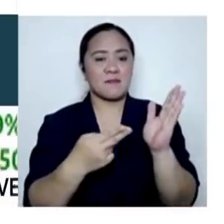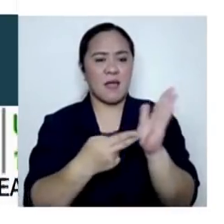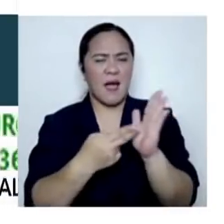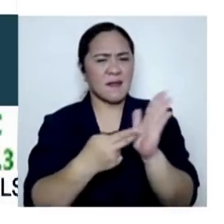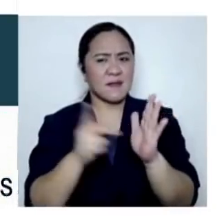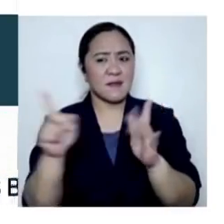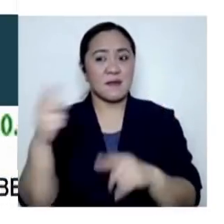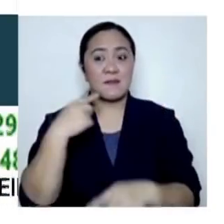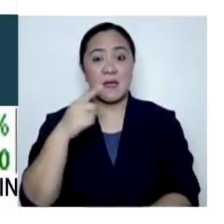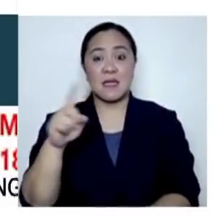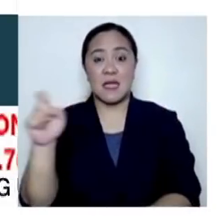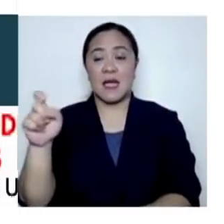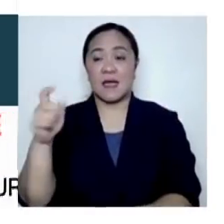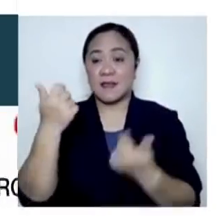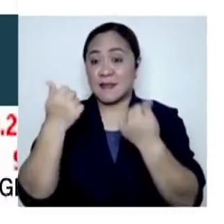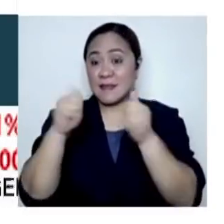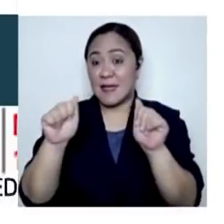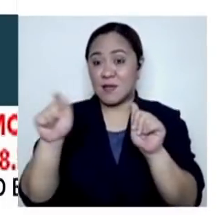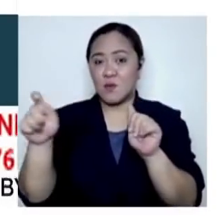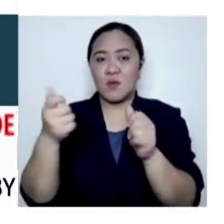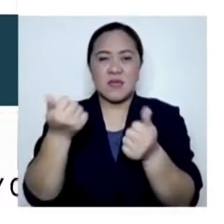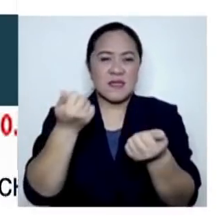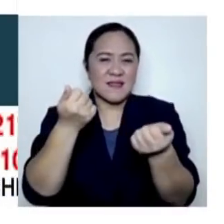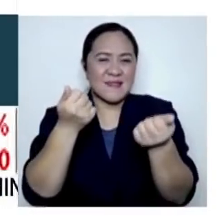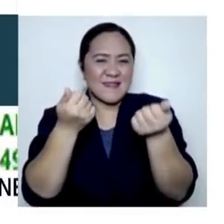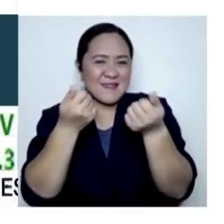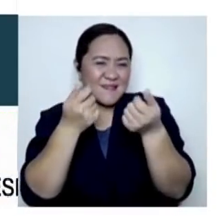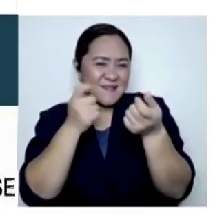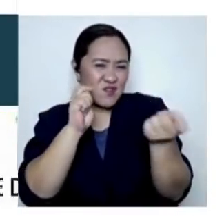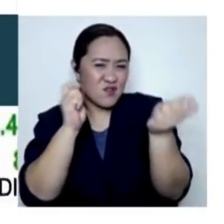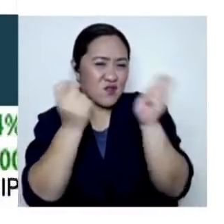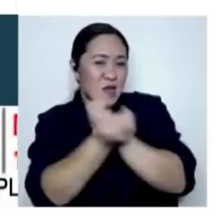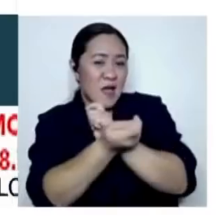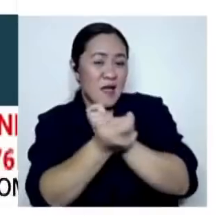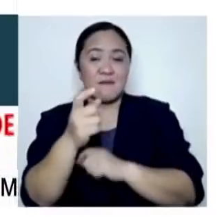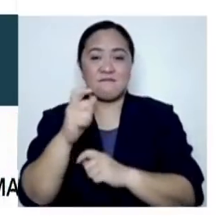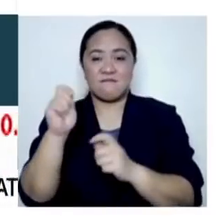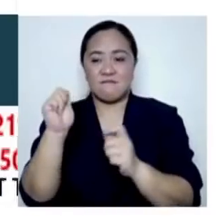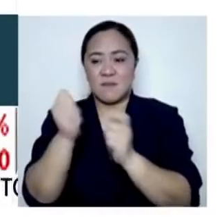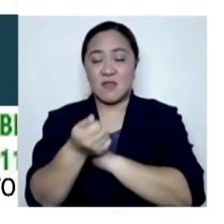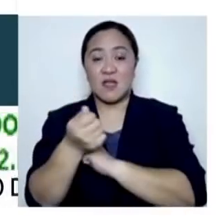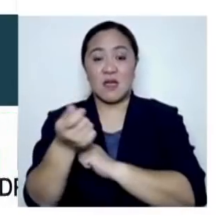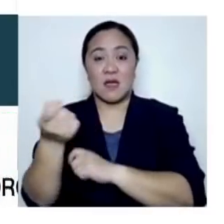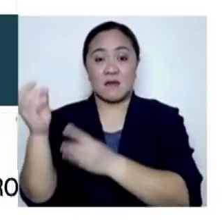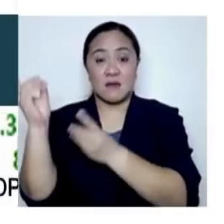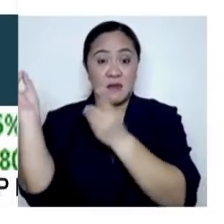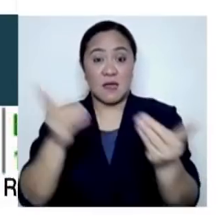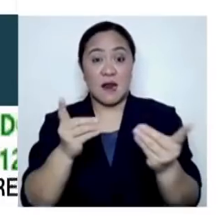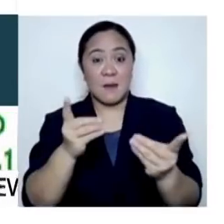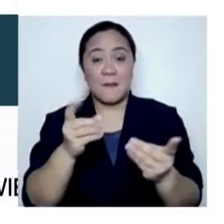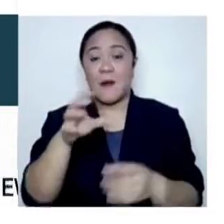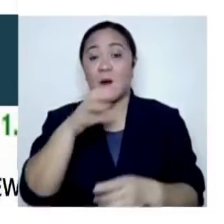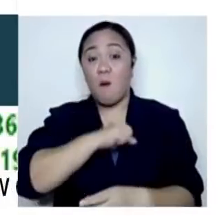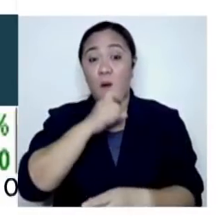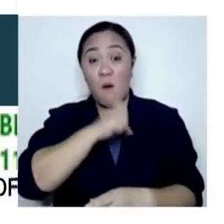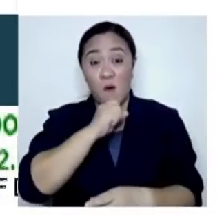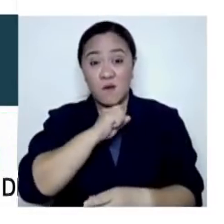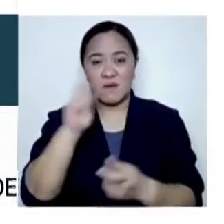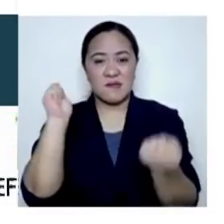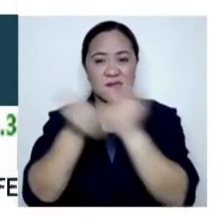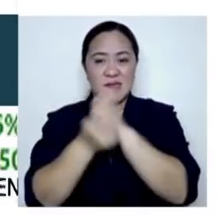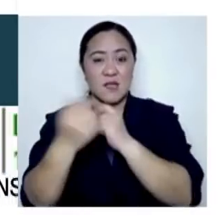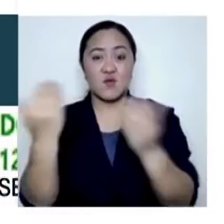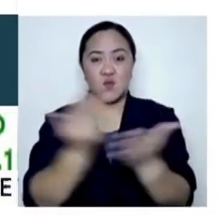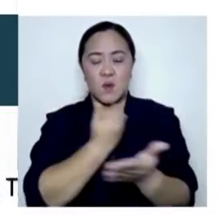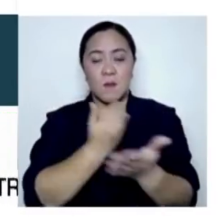yung attempt na baguhin yung idinideliver na luma at kinukubli. Kung di nahuli, hindi